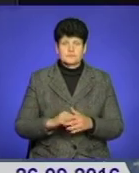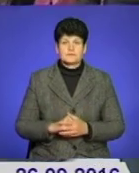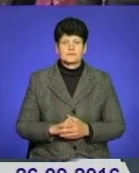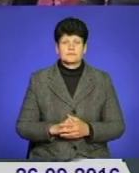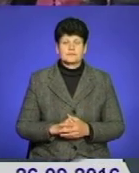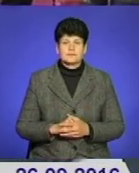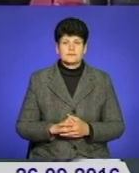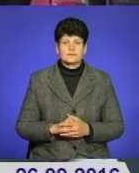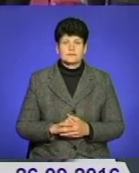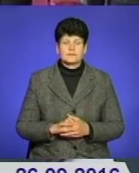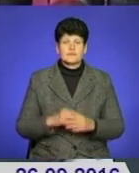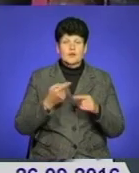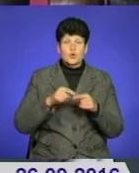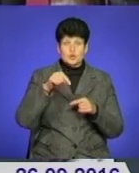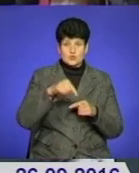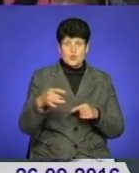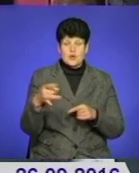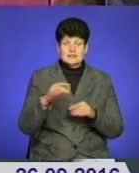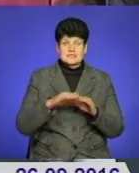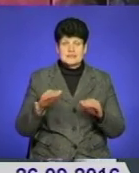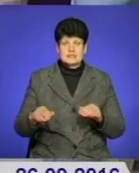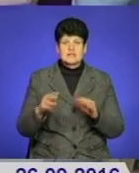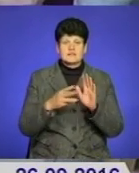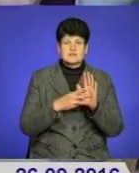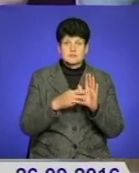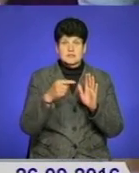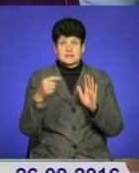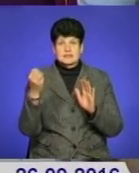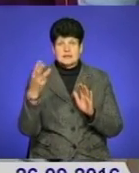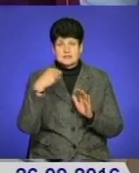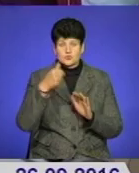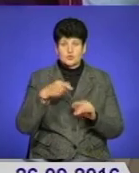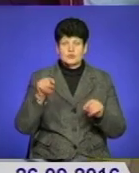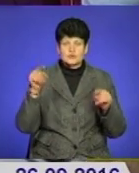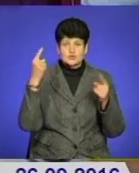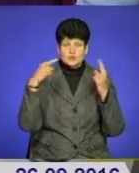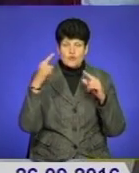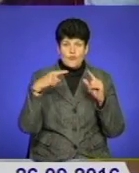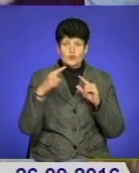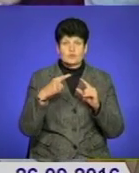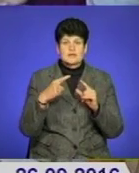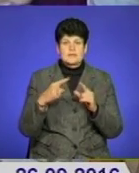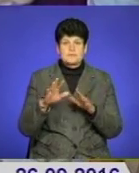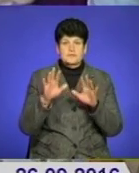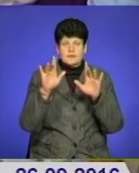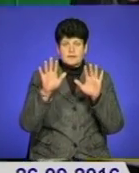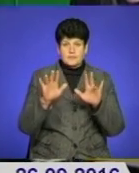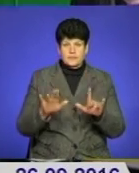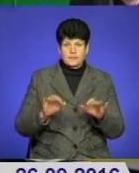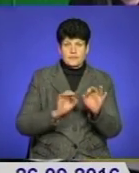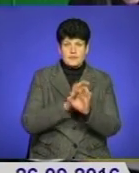Котенко. Цього разу діти 8-13 років створювали креативні листівки на занятті з векторної